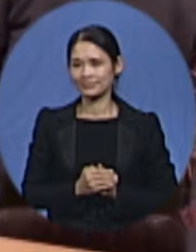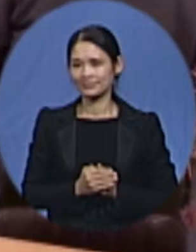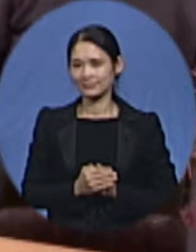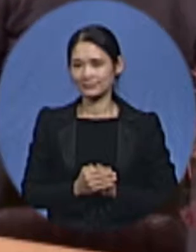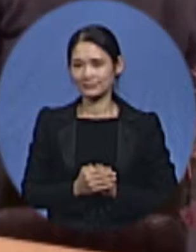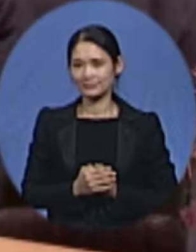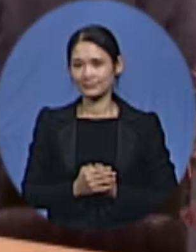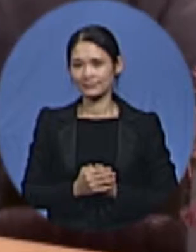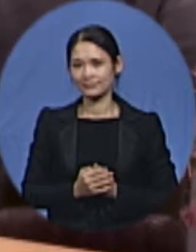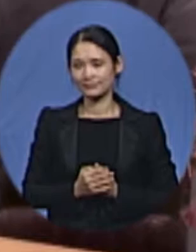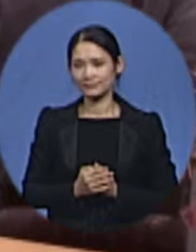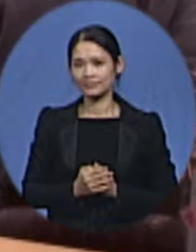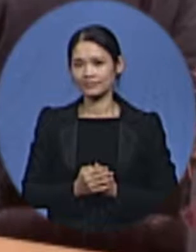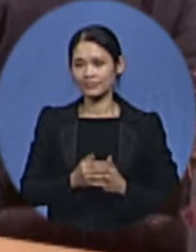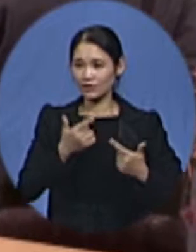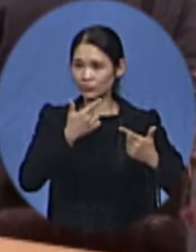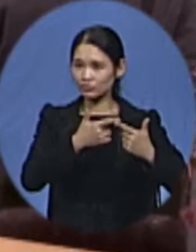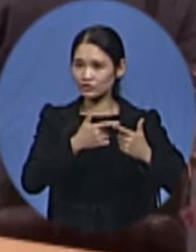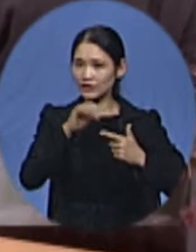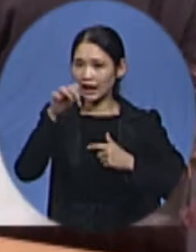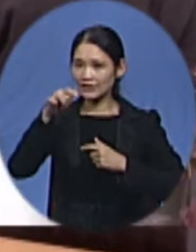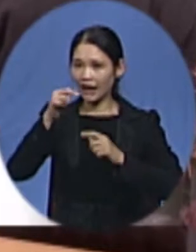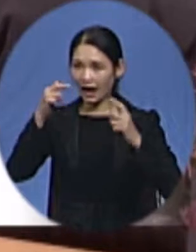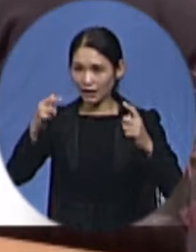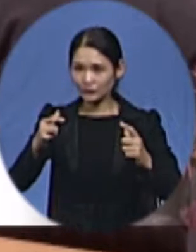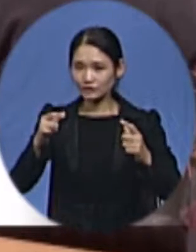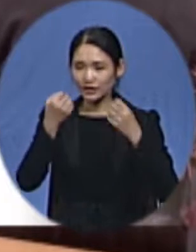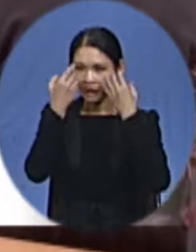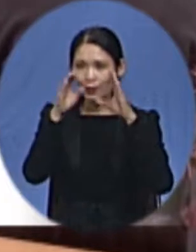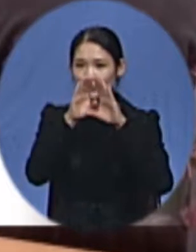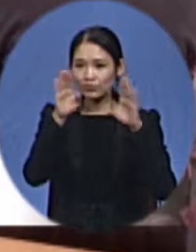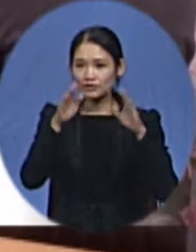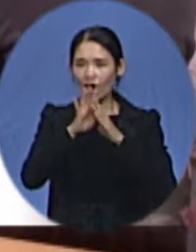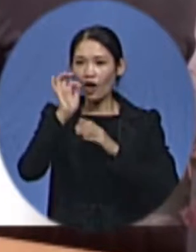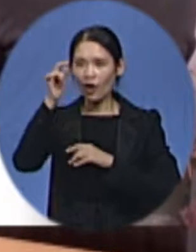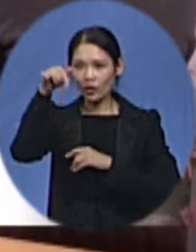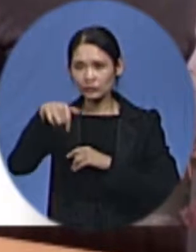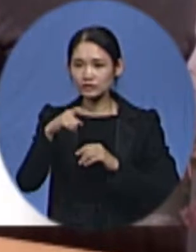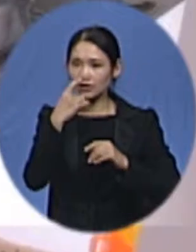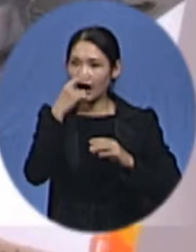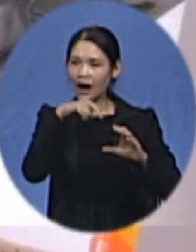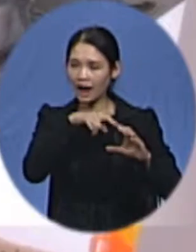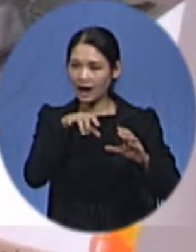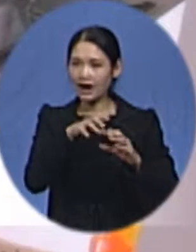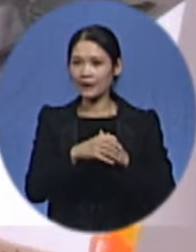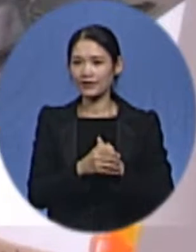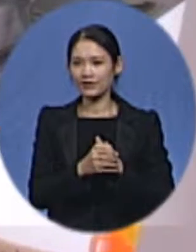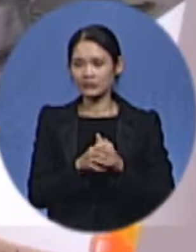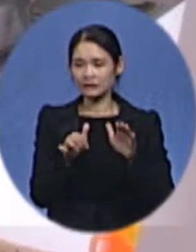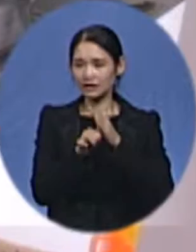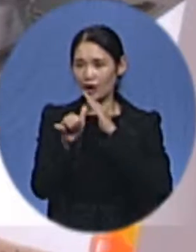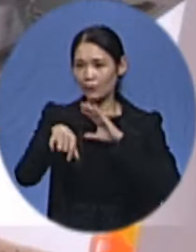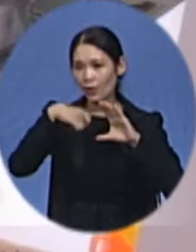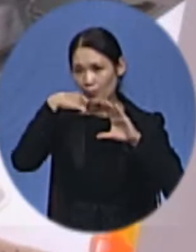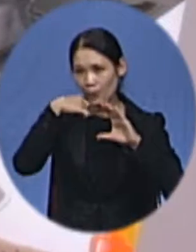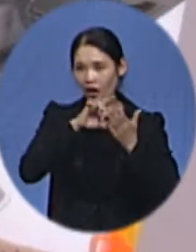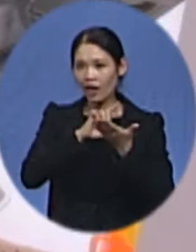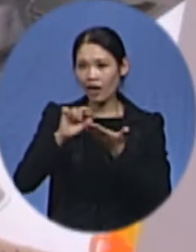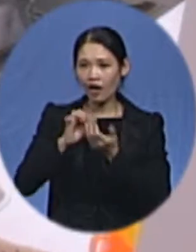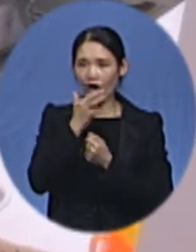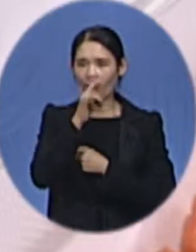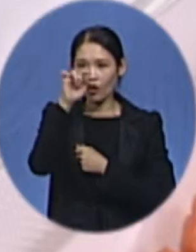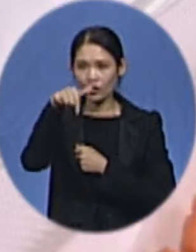부산 사하구에 문을 연 한 어묵 카페입니다. 부산의 대표 먹거리인 어묵을